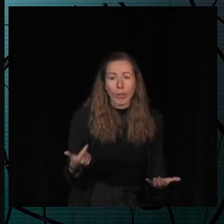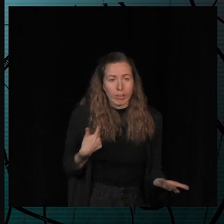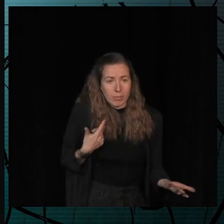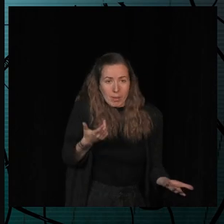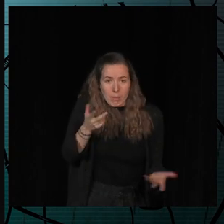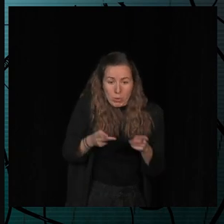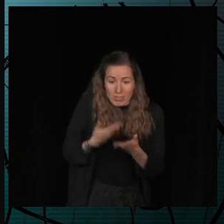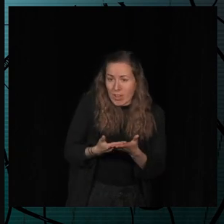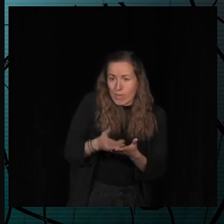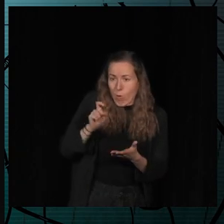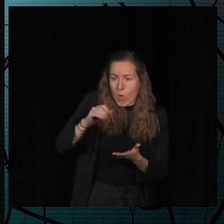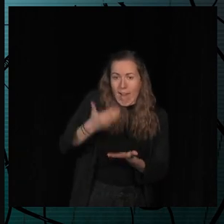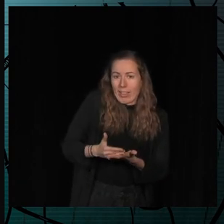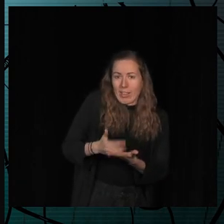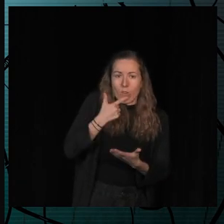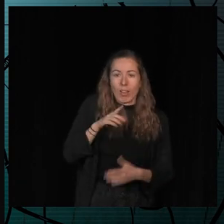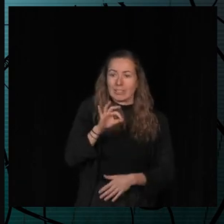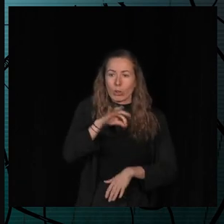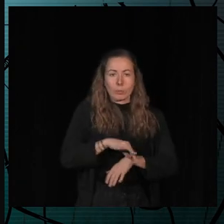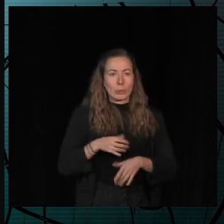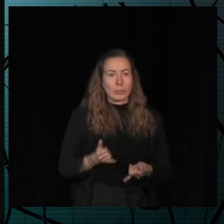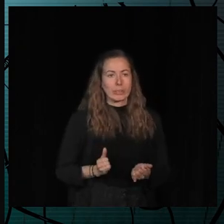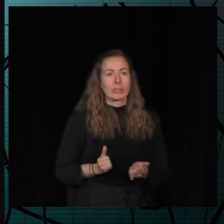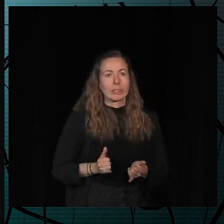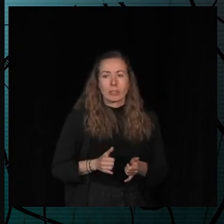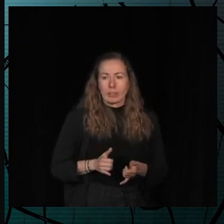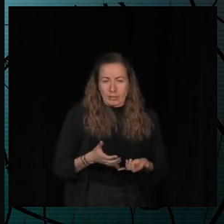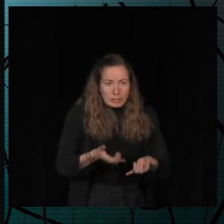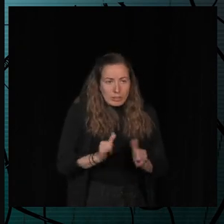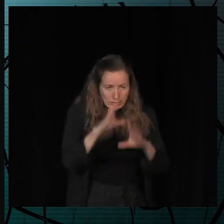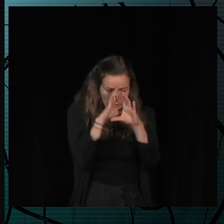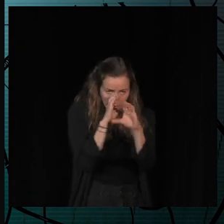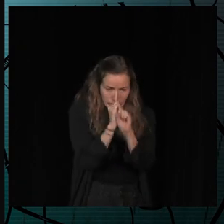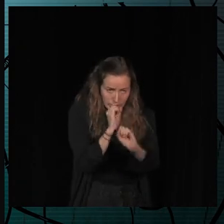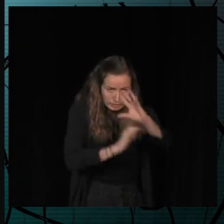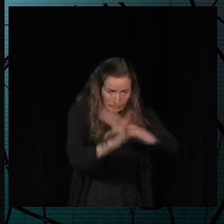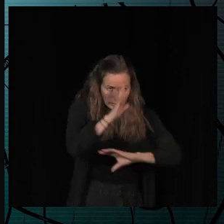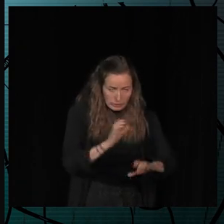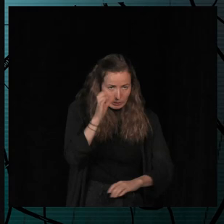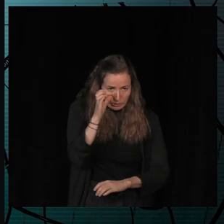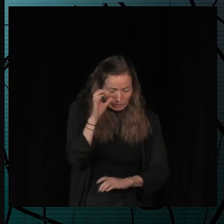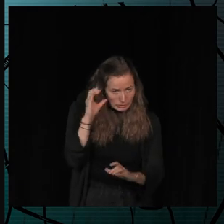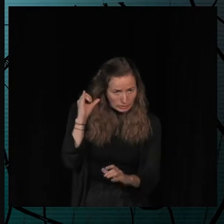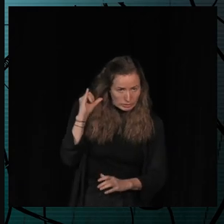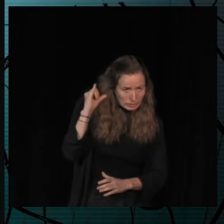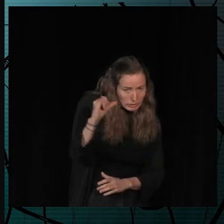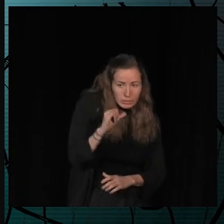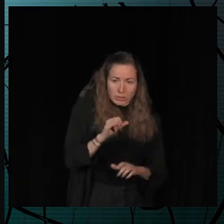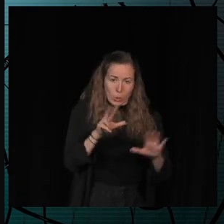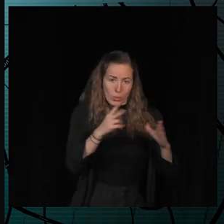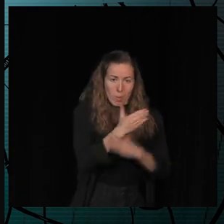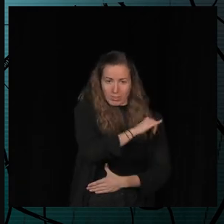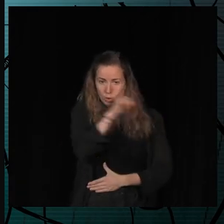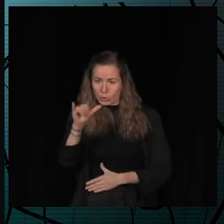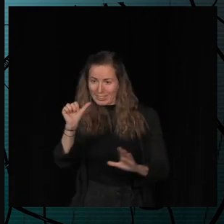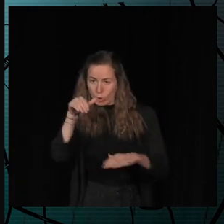enfants sont les fesses sur une chaise pendant 50 minutes à devoir avoir une attention permanente de 8h à 18h